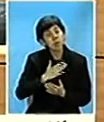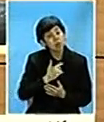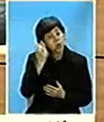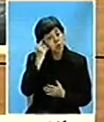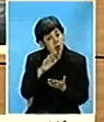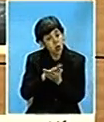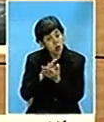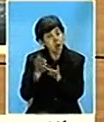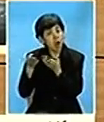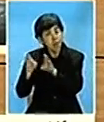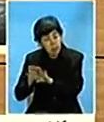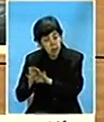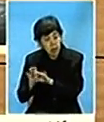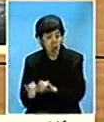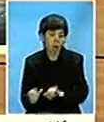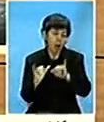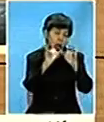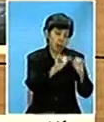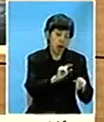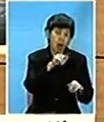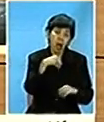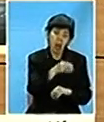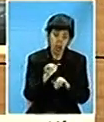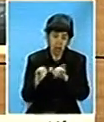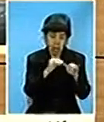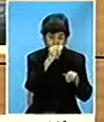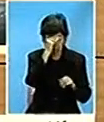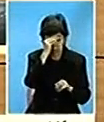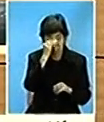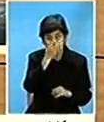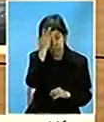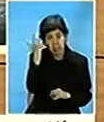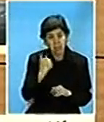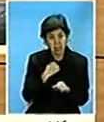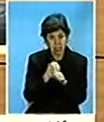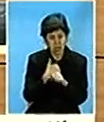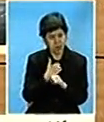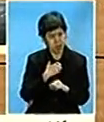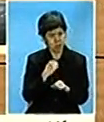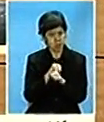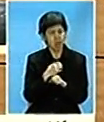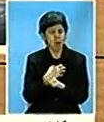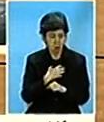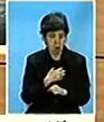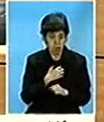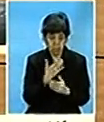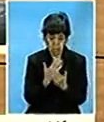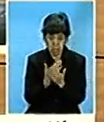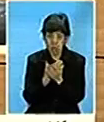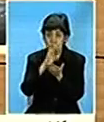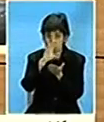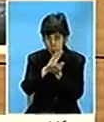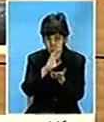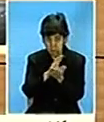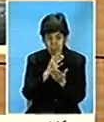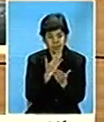ยุบโรงเรียนแล้วก็ไม่สามารถที่จะสร้างใหม่ขึ้นมาทดแทนในเมื่อมีเวลาสมควรแล้วน่าจะทำได้ครับการใช้เงินก็ประมาณในการ